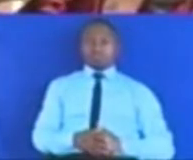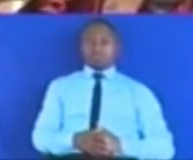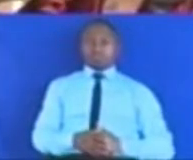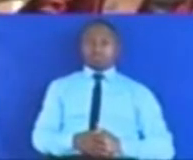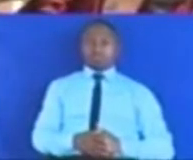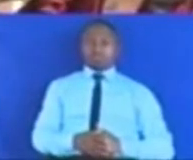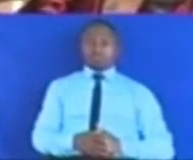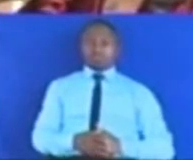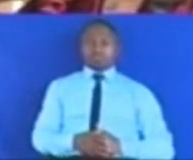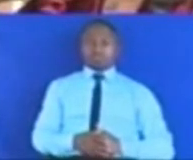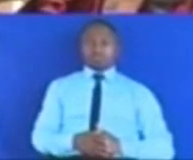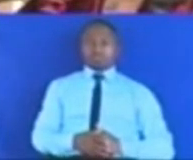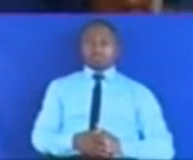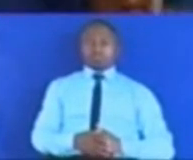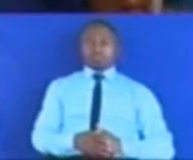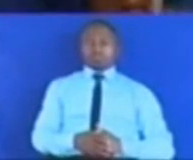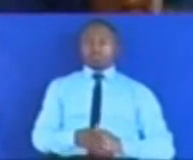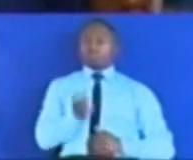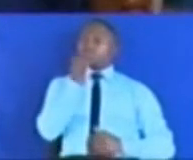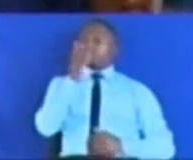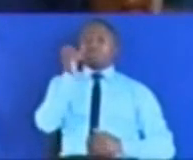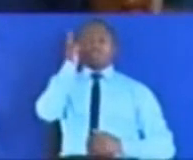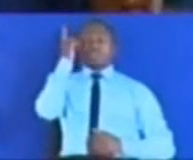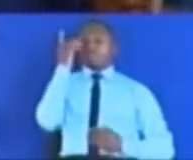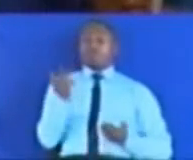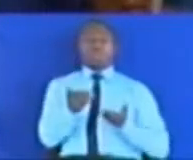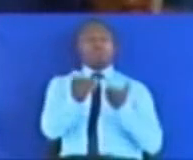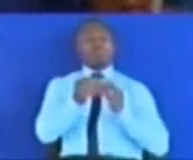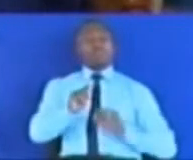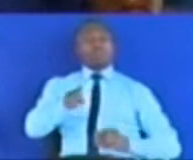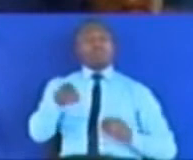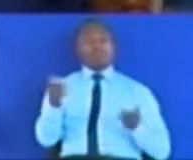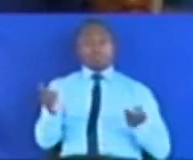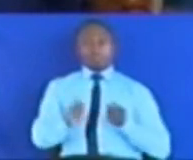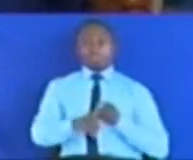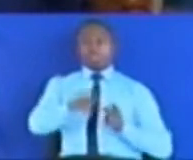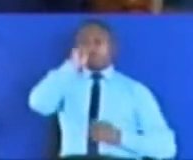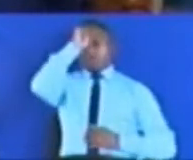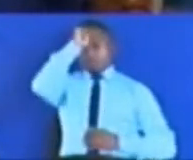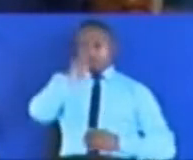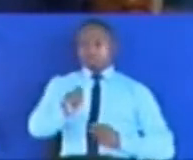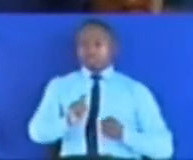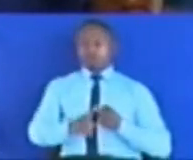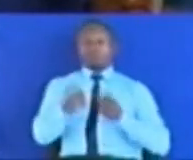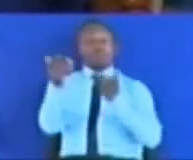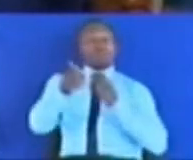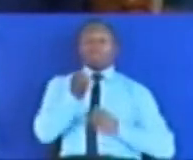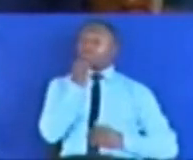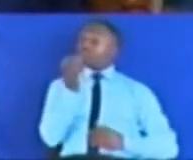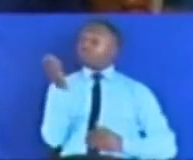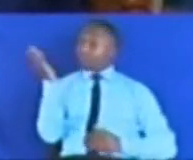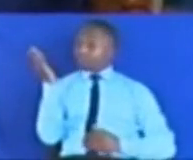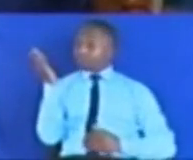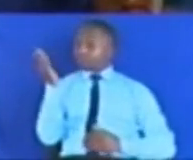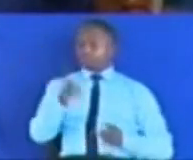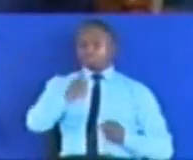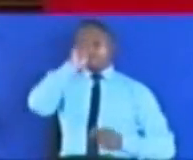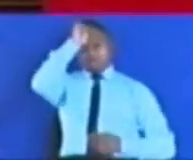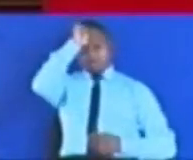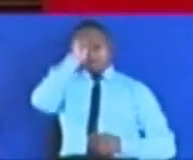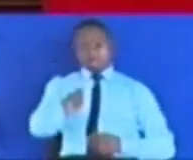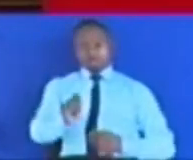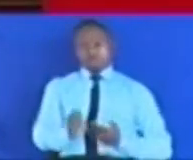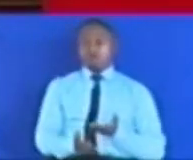Sasa hiyo taarifa sijaelewa kama niipokee mimi au mchangiaji, lakini Mheshimiwa Mkundi, unaipokea taarifa hiyo? Mheshimiwa Naibu